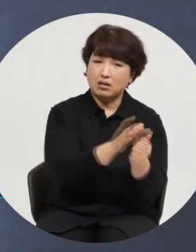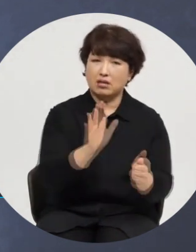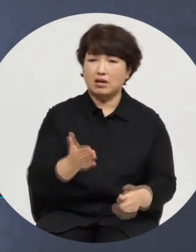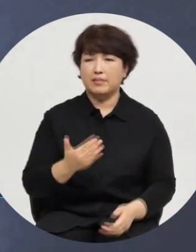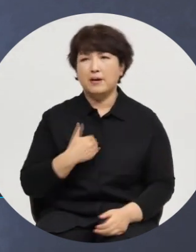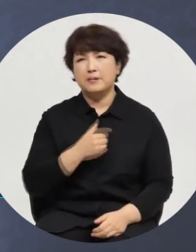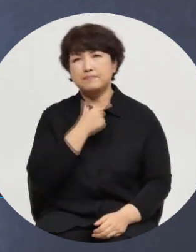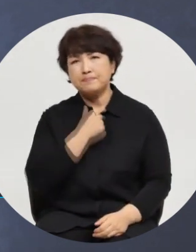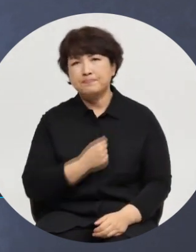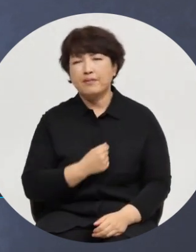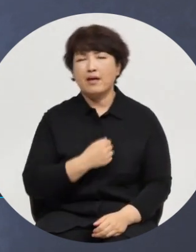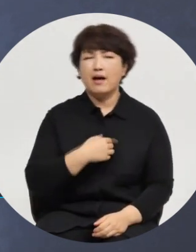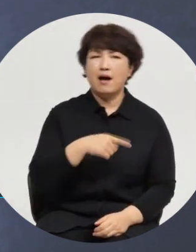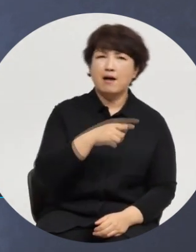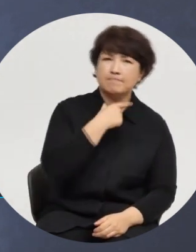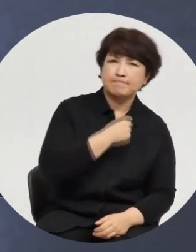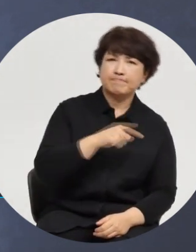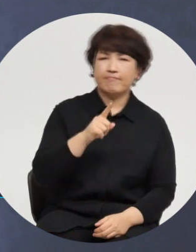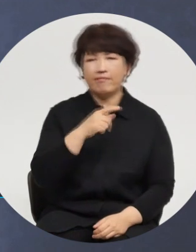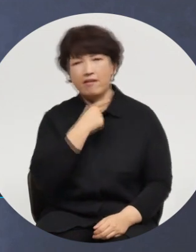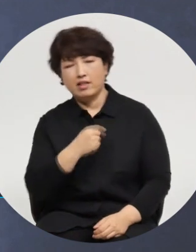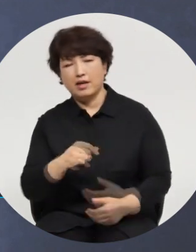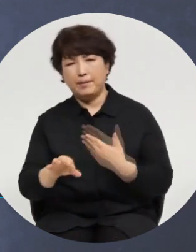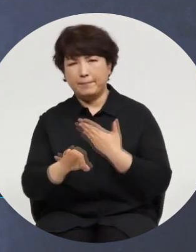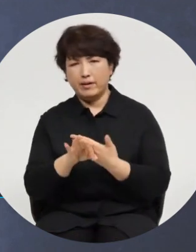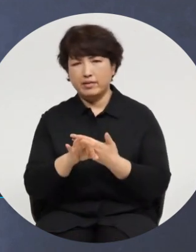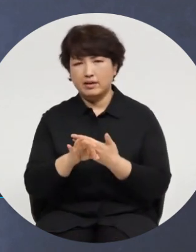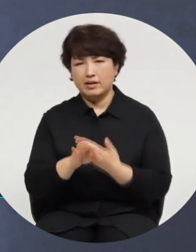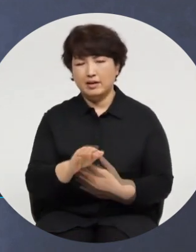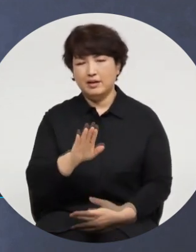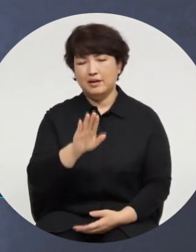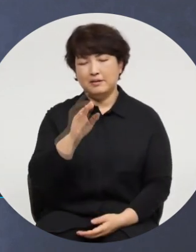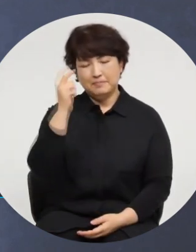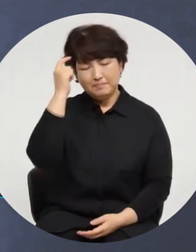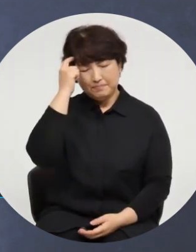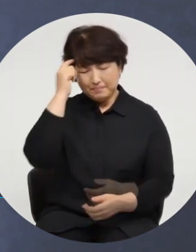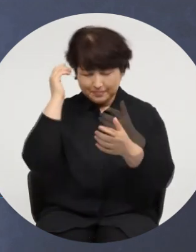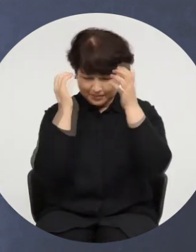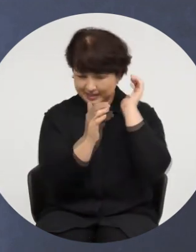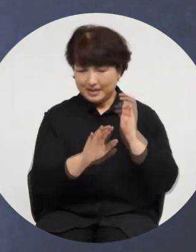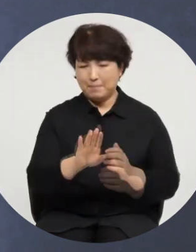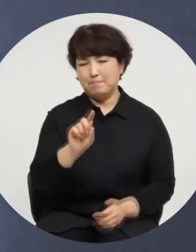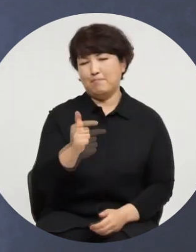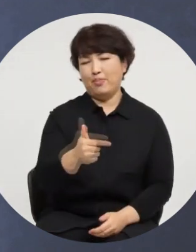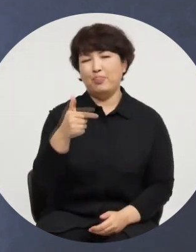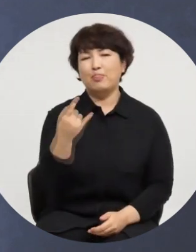저랬으면 좋겠다 하면 지금 질문 자처럼 번 4만 생긴다